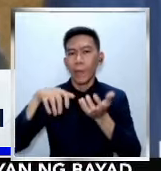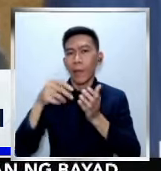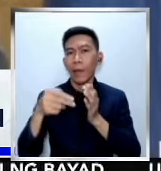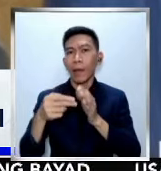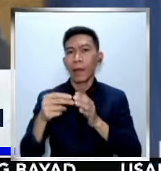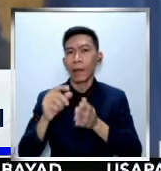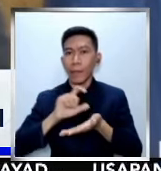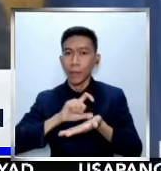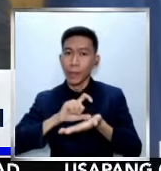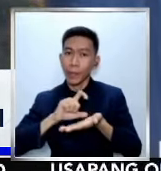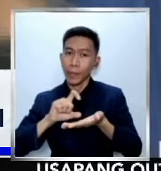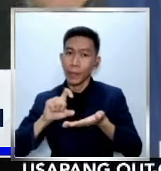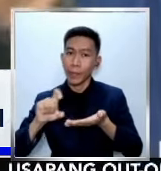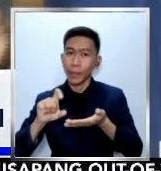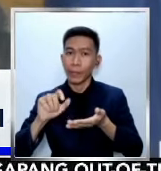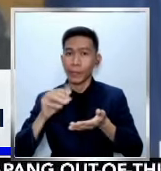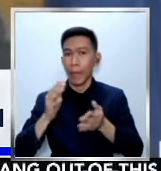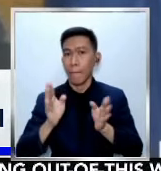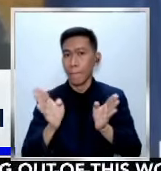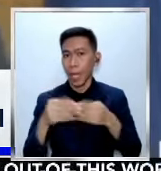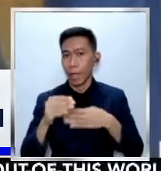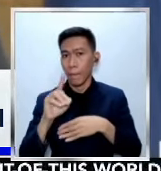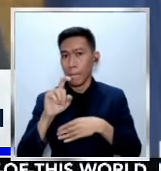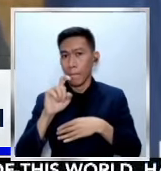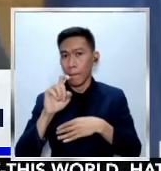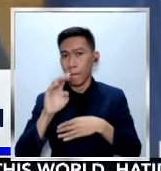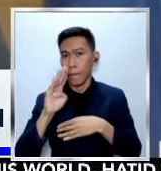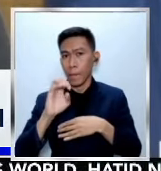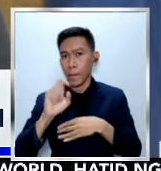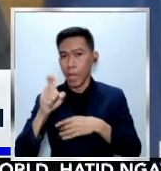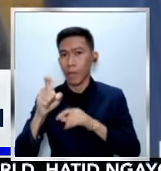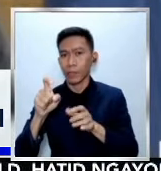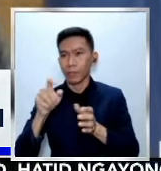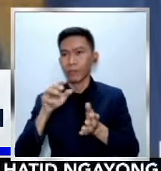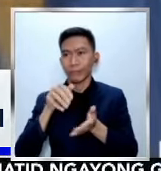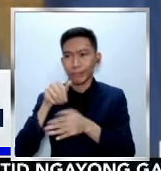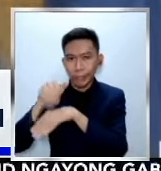yung karton per karton. O dito, itapon isa. O so dito,